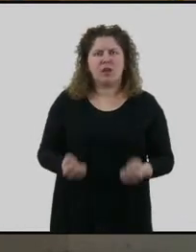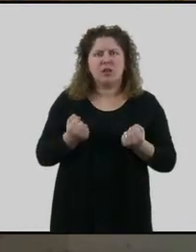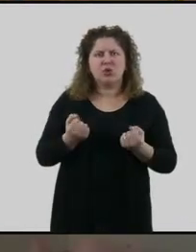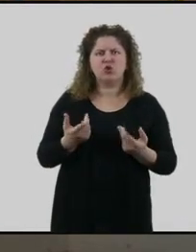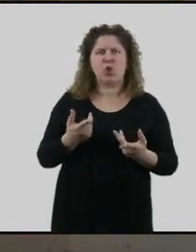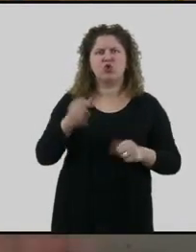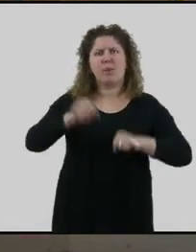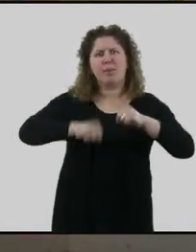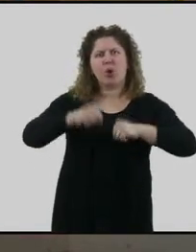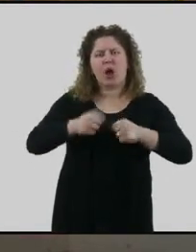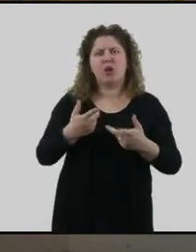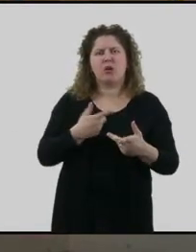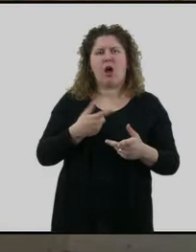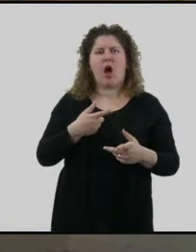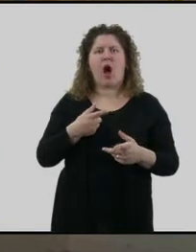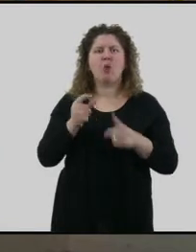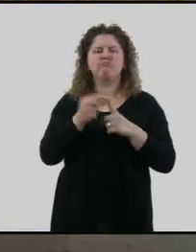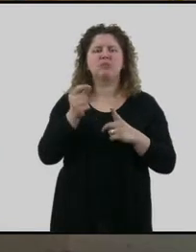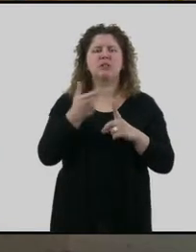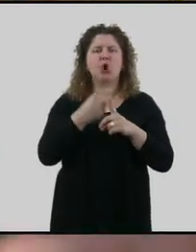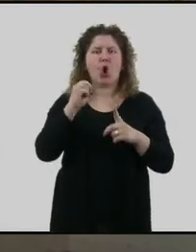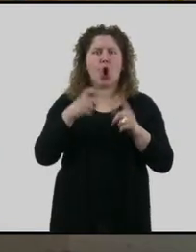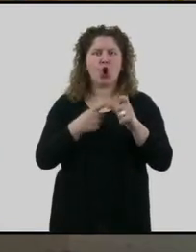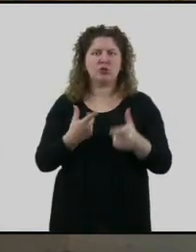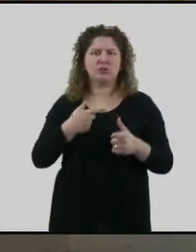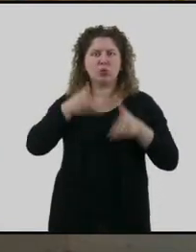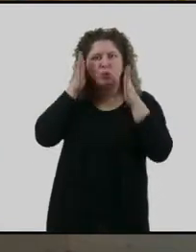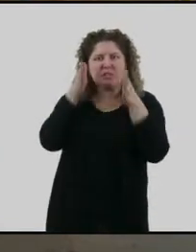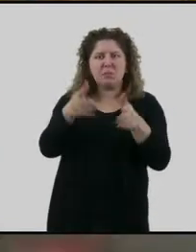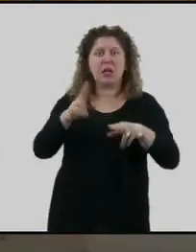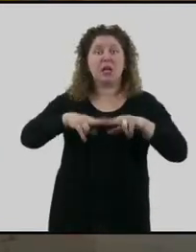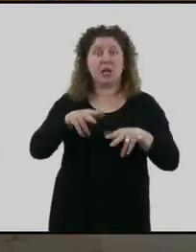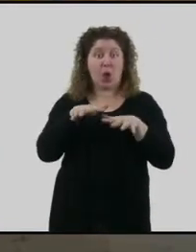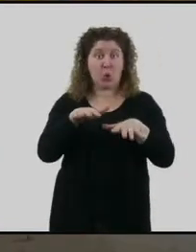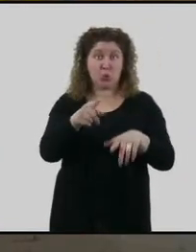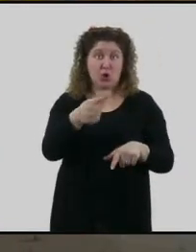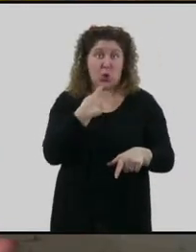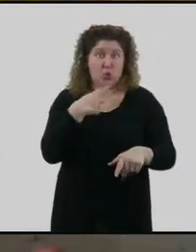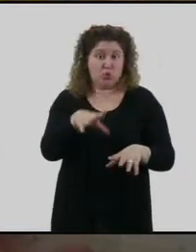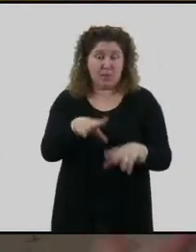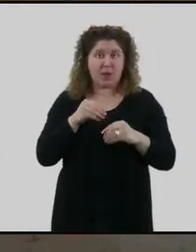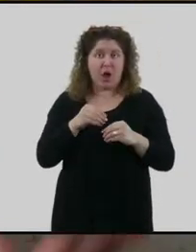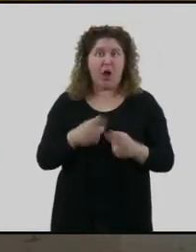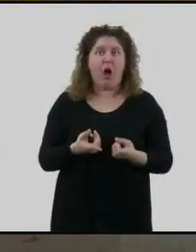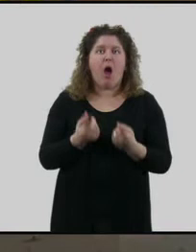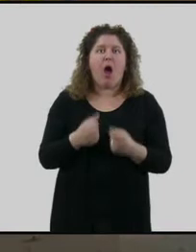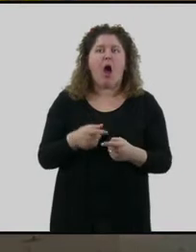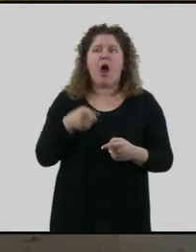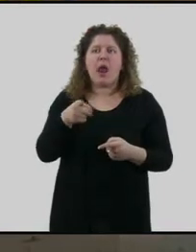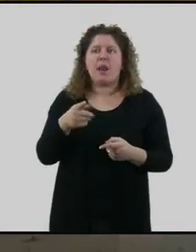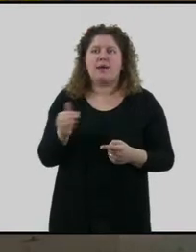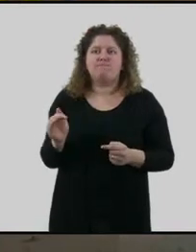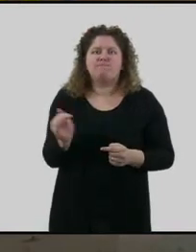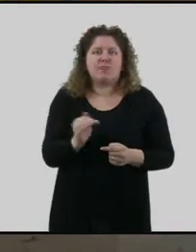ponašanja tipa otpora, prkosa, koje budu možda usmjerene na ljude koji su ga prihvatili, ali u biti to